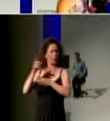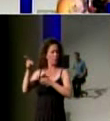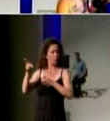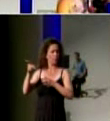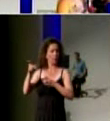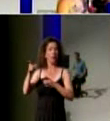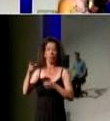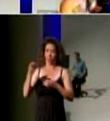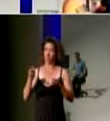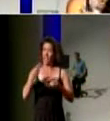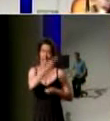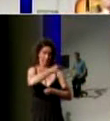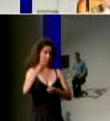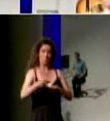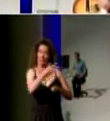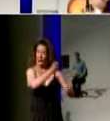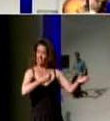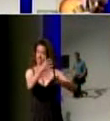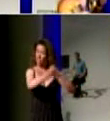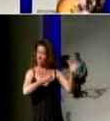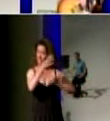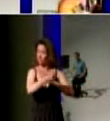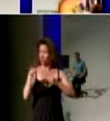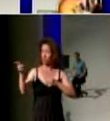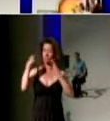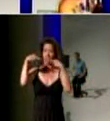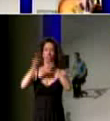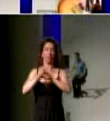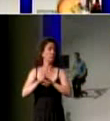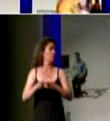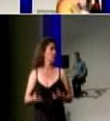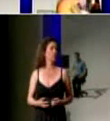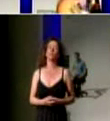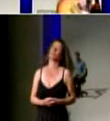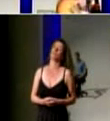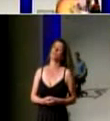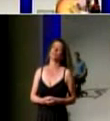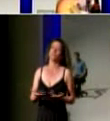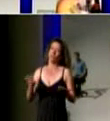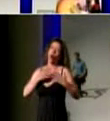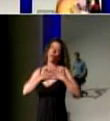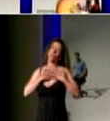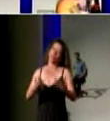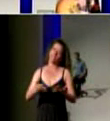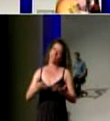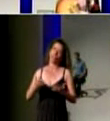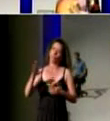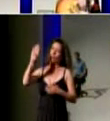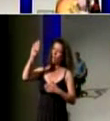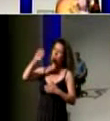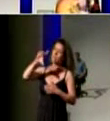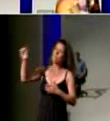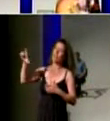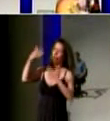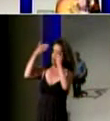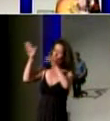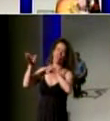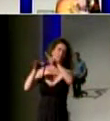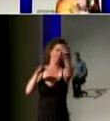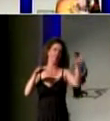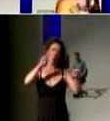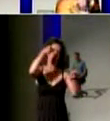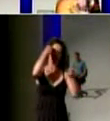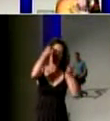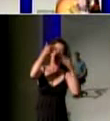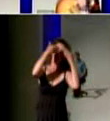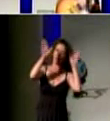en faveur de l'embauche des personnes handicapées. D'ailleurs, on souhaite que tous les employeurs au Québec aient cette ouverture d'esprit-là, parce que à